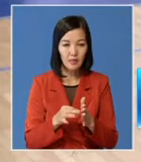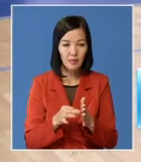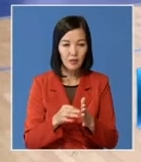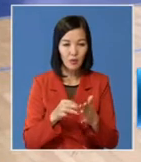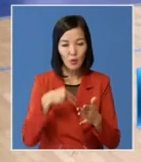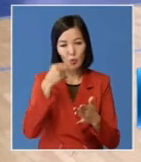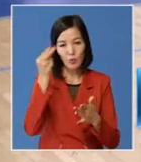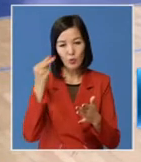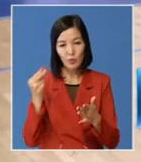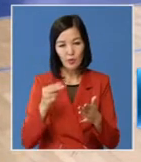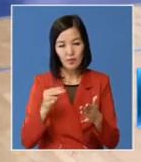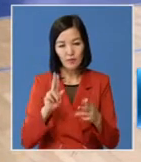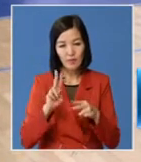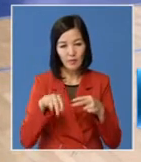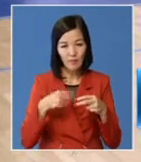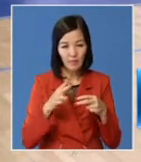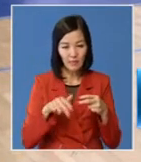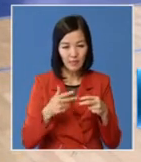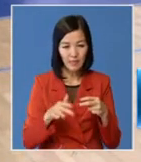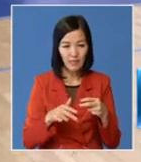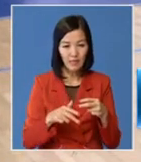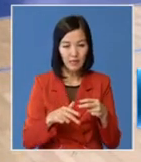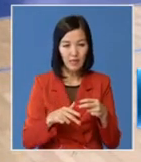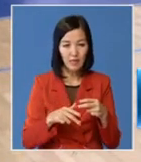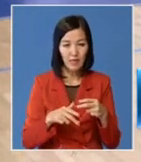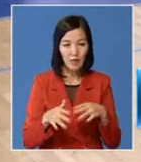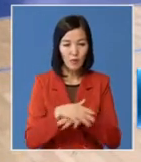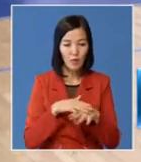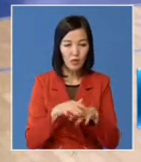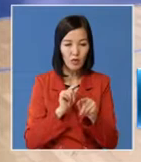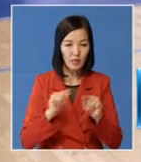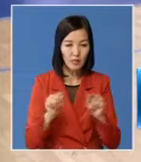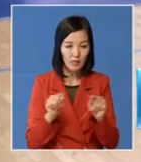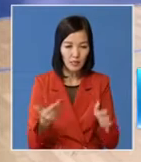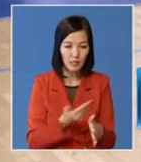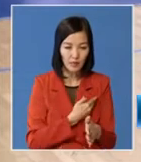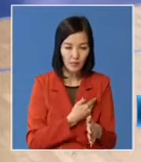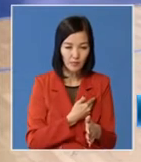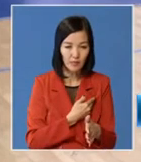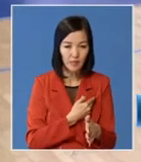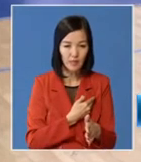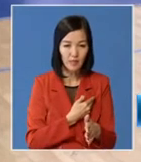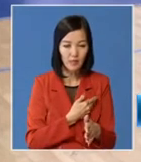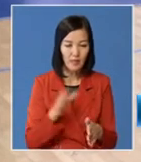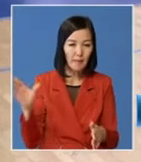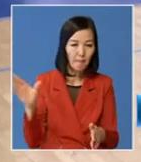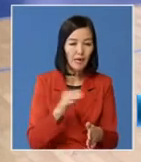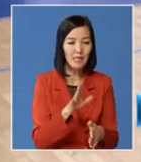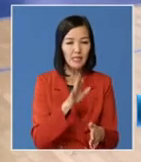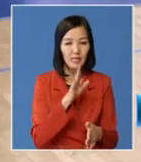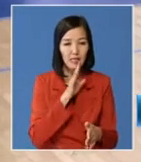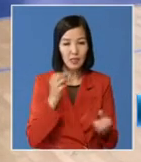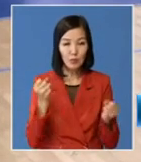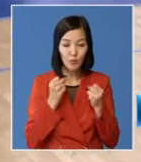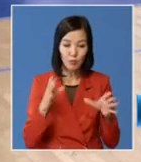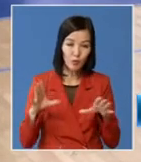гимнастиканы кең бұқара халыққа жеткізу, чтоб бүкіл қыздар, жасөспірімдер осы